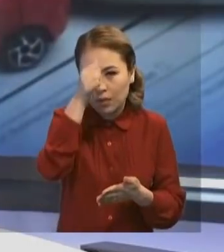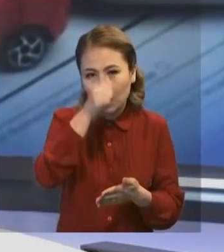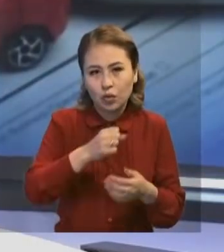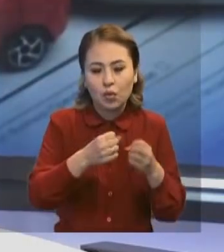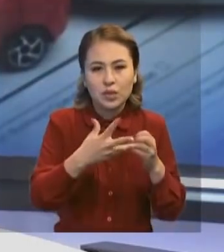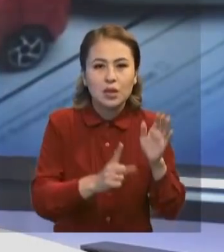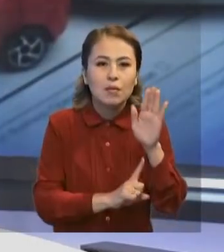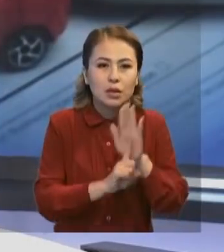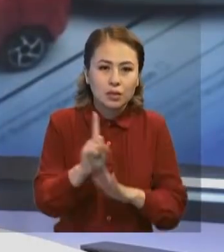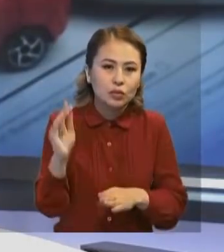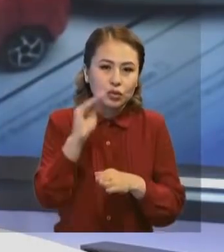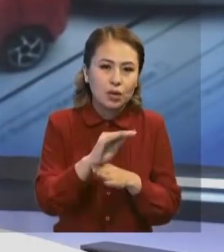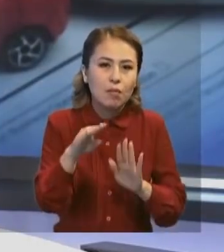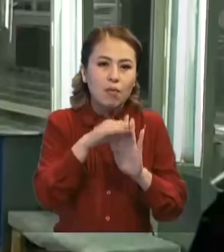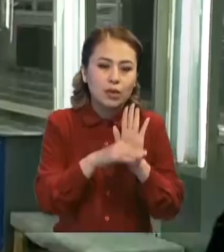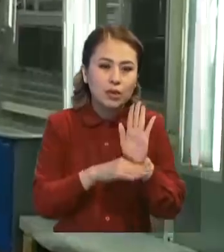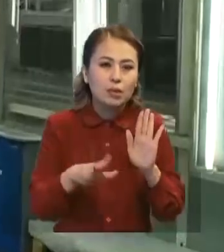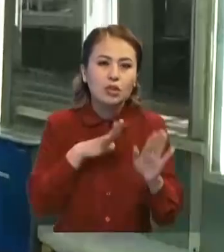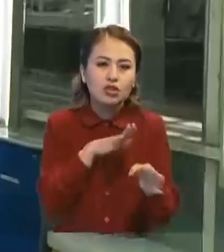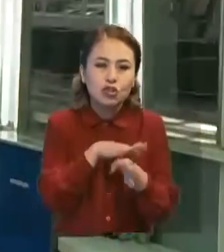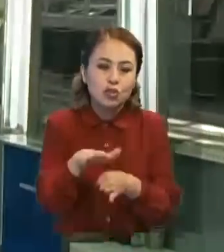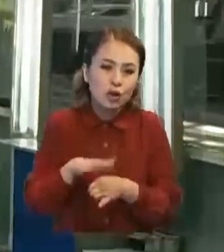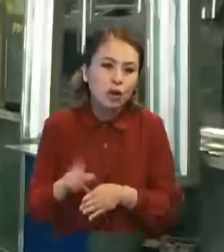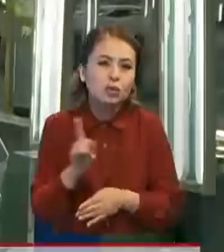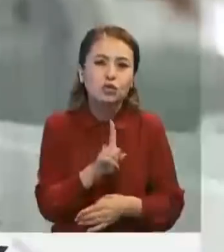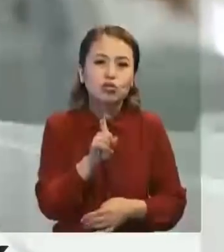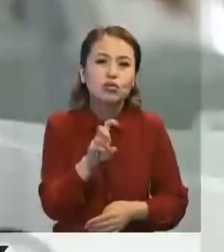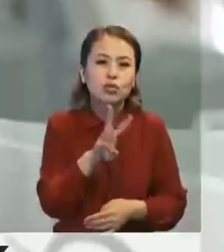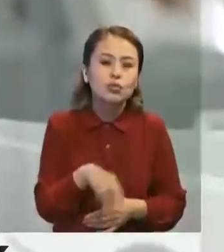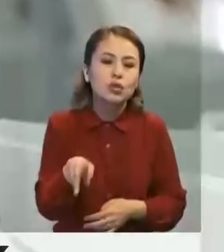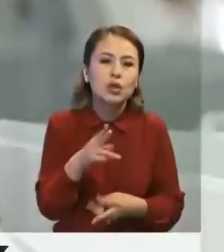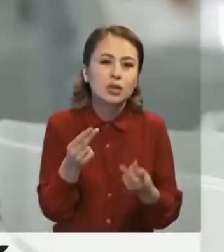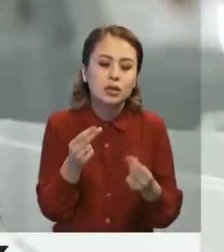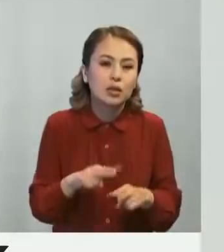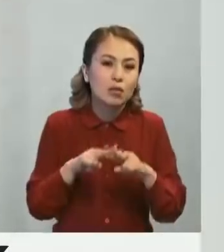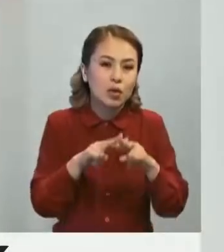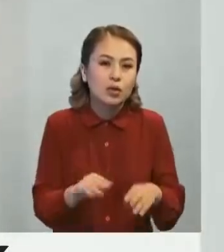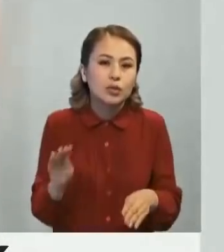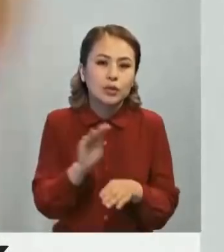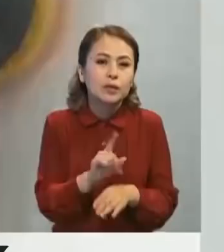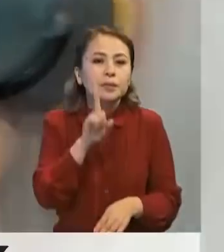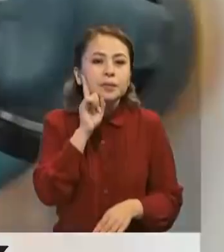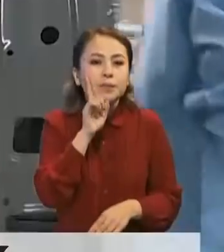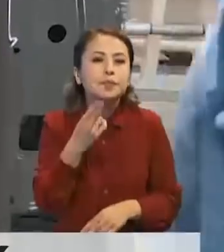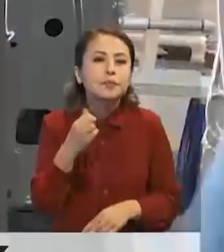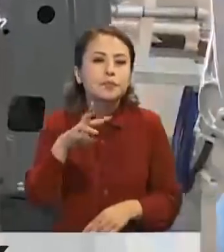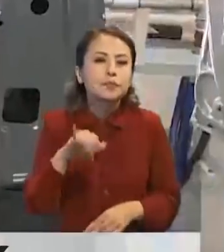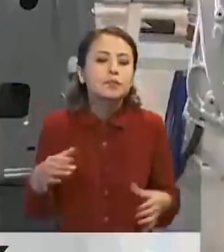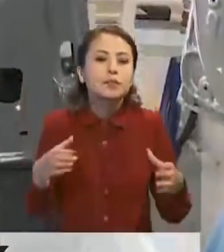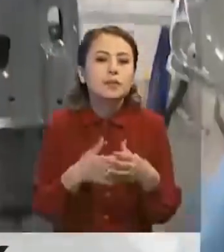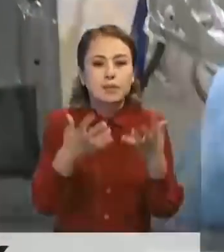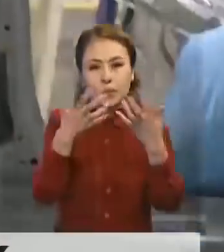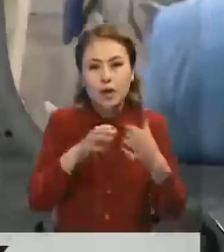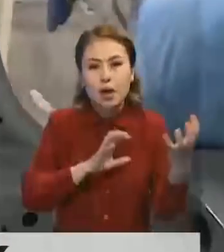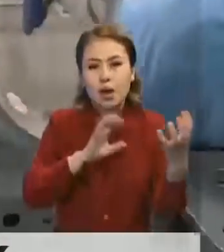сәуір айының 15-ін бастап күшіне енген. Бағдарламаны жүзеге асыру үшін 100 миллиард теңге бөлінген. Сондай-ақ жасыл